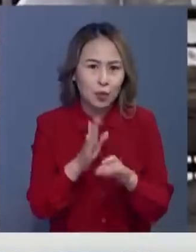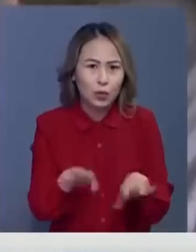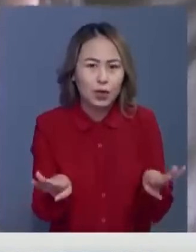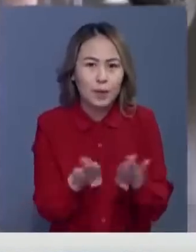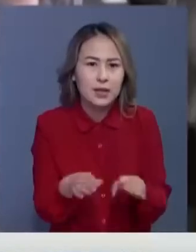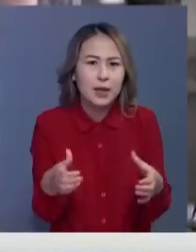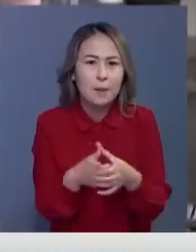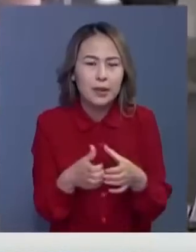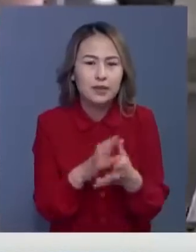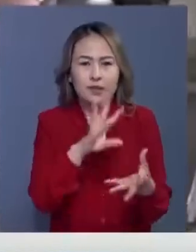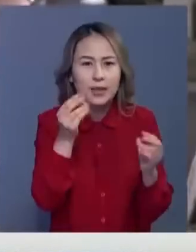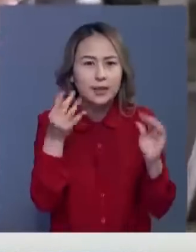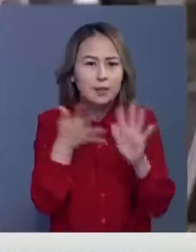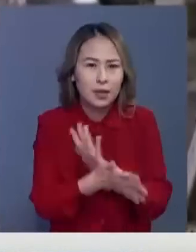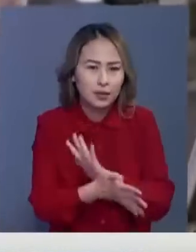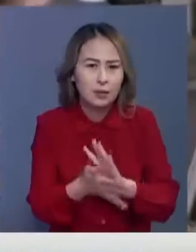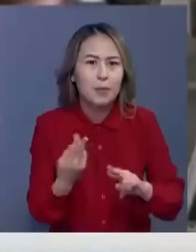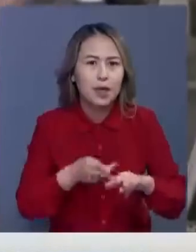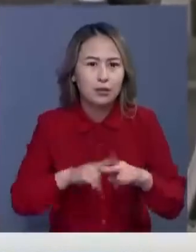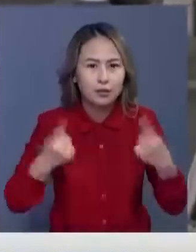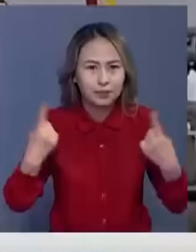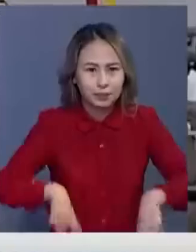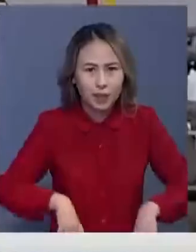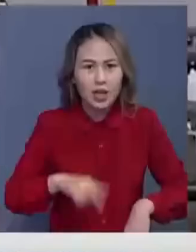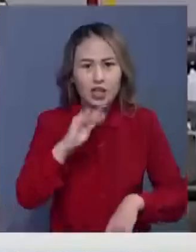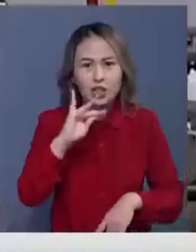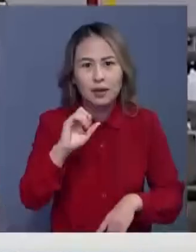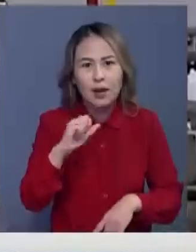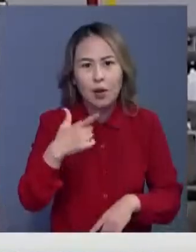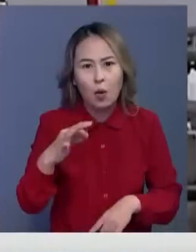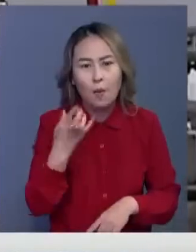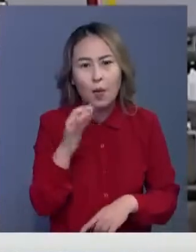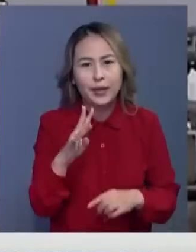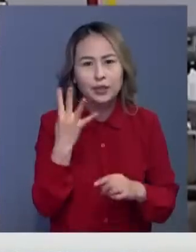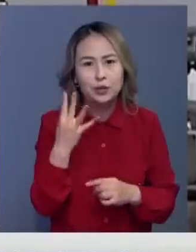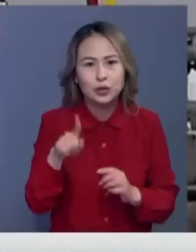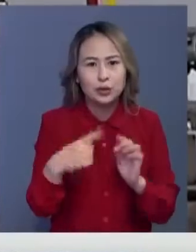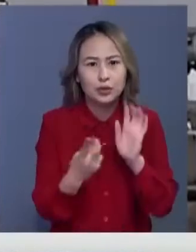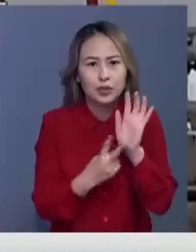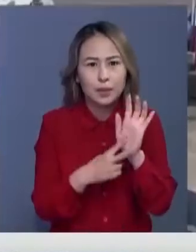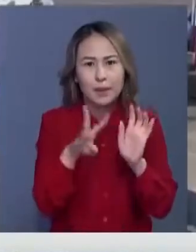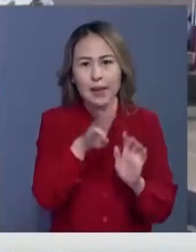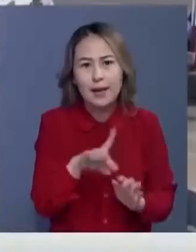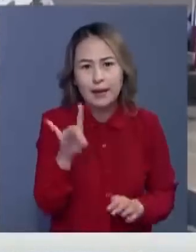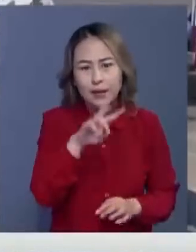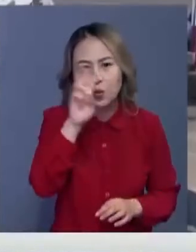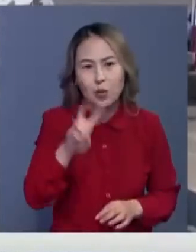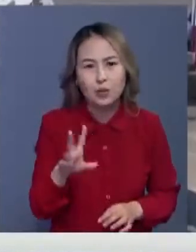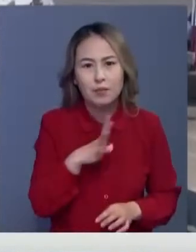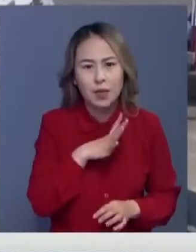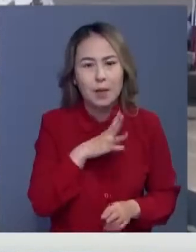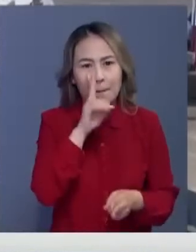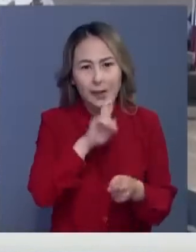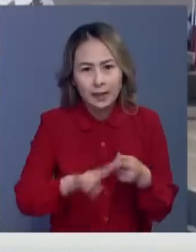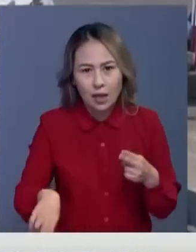Алпауыт компанияның шығынға батуы себеп. Мысалы, соңғы 90-да Чикагодағы Boeing 4,7 миллиард доллардан қағылды.